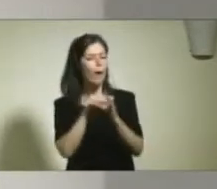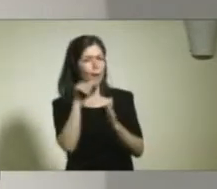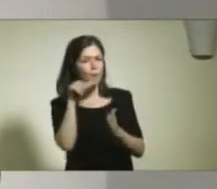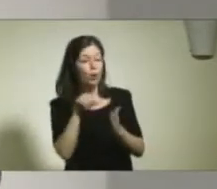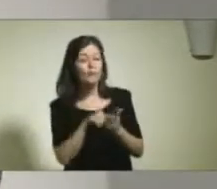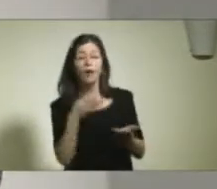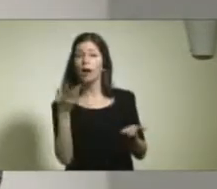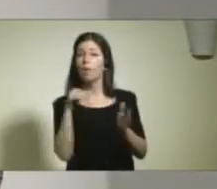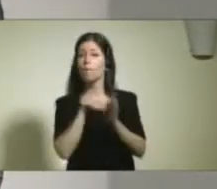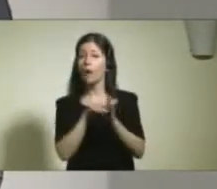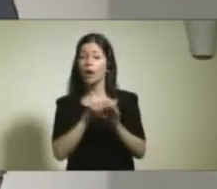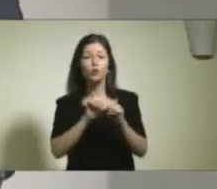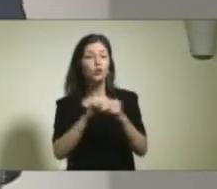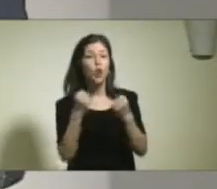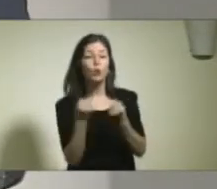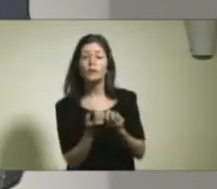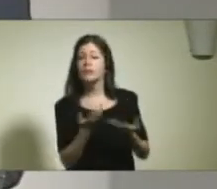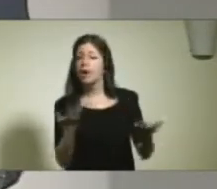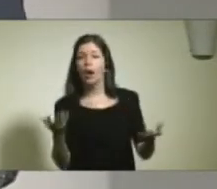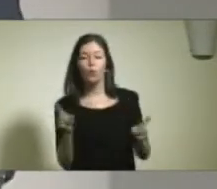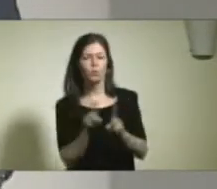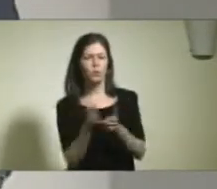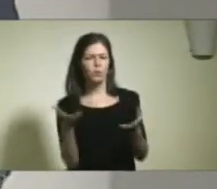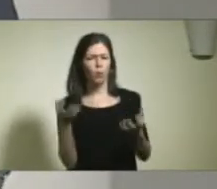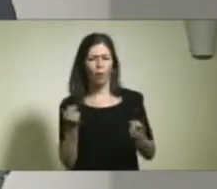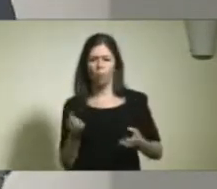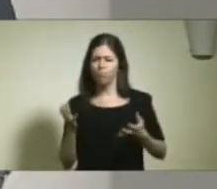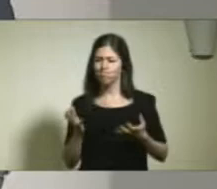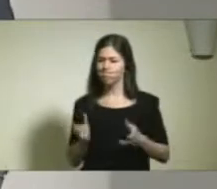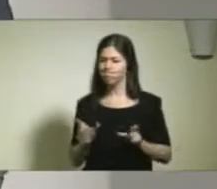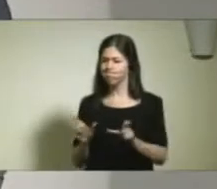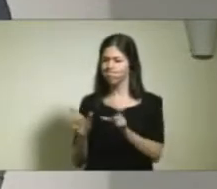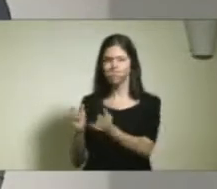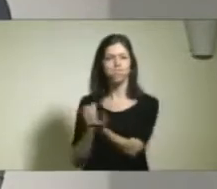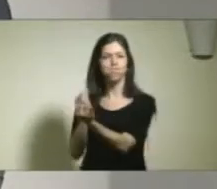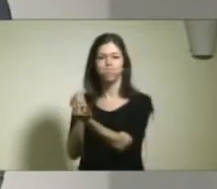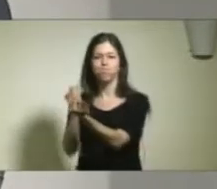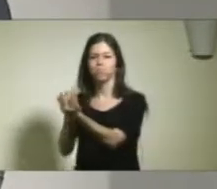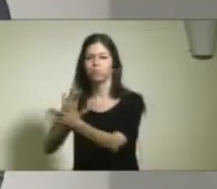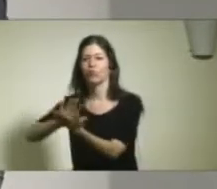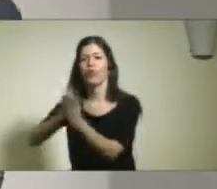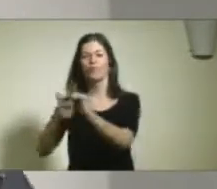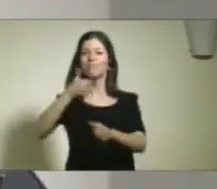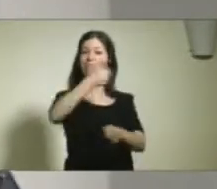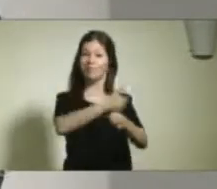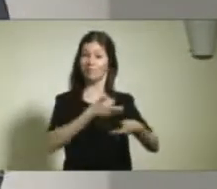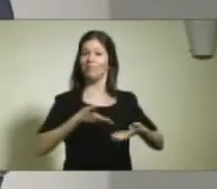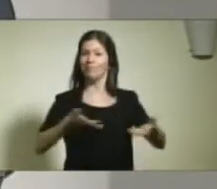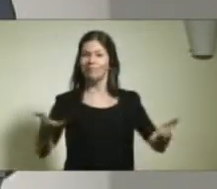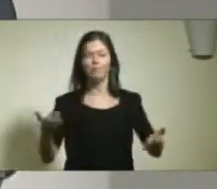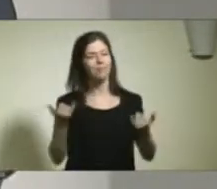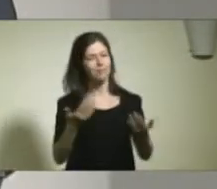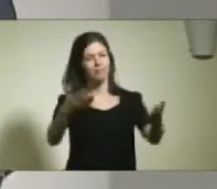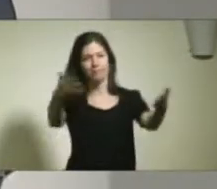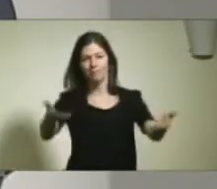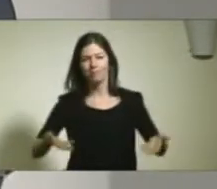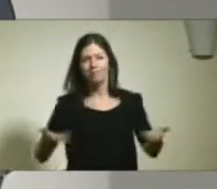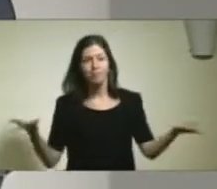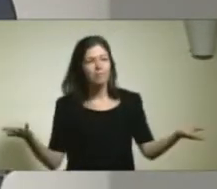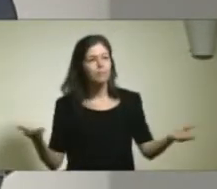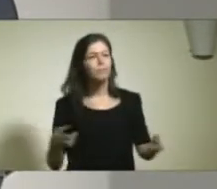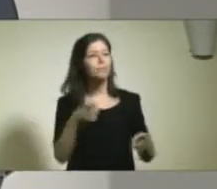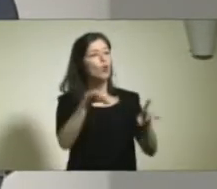banque sociale et comment lutter pour que cela devienne réalité? Alors, le débat est ouvert. Le confrère